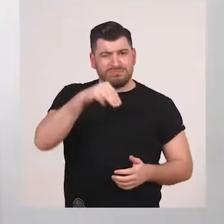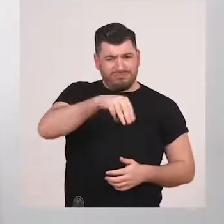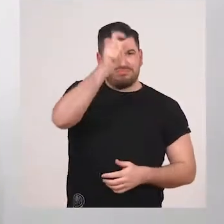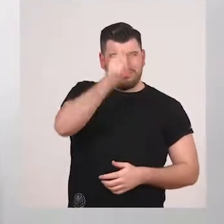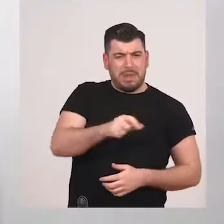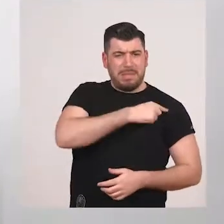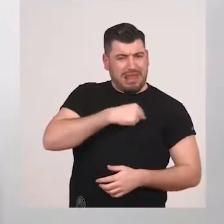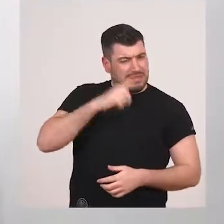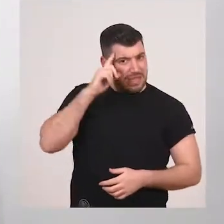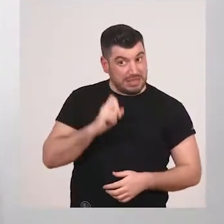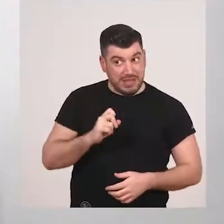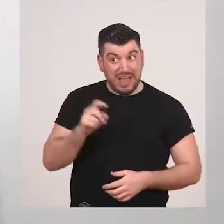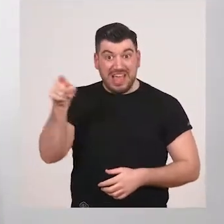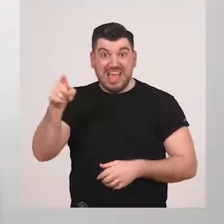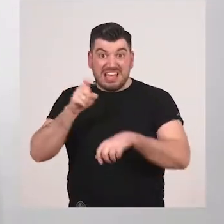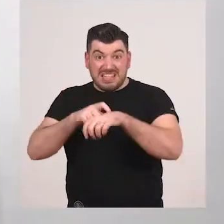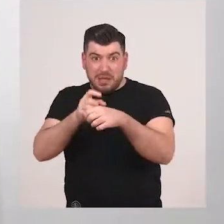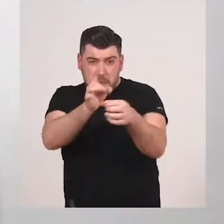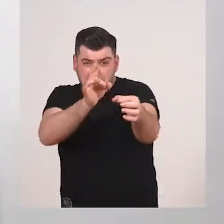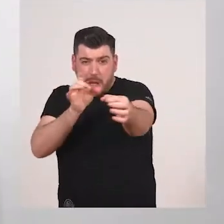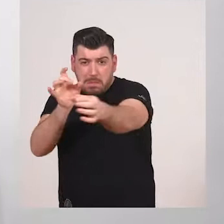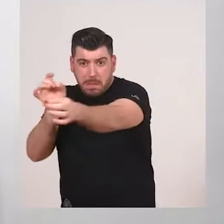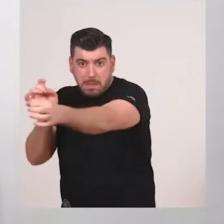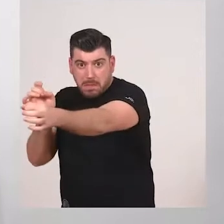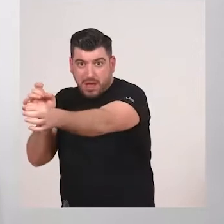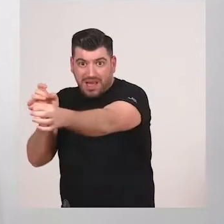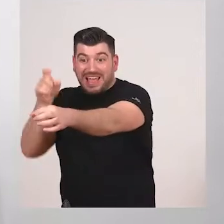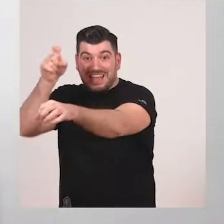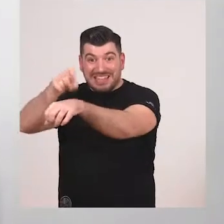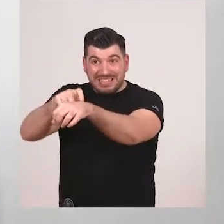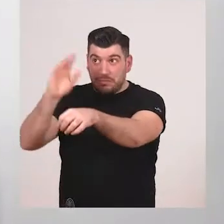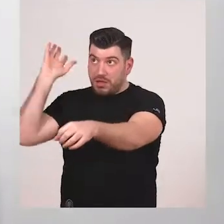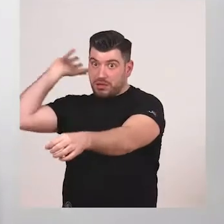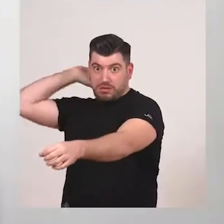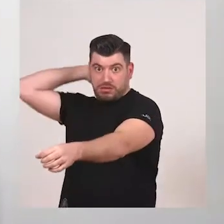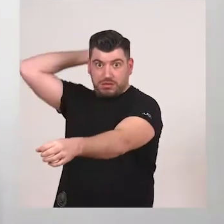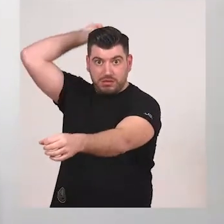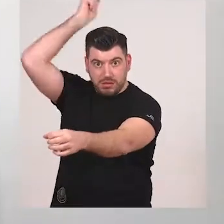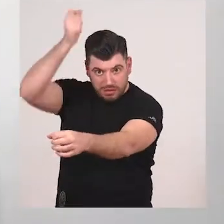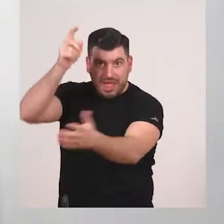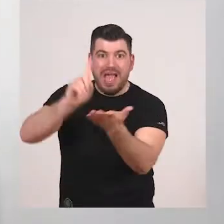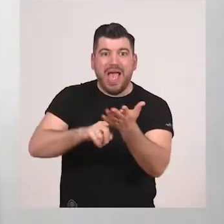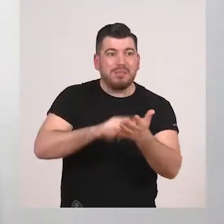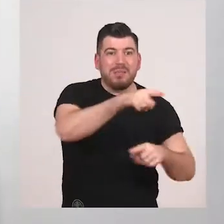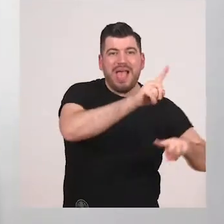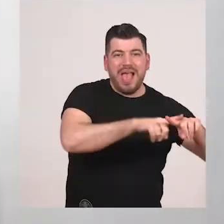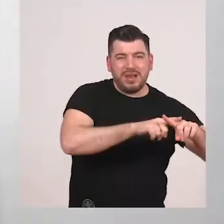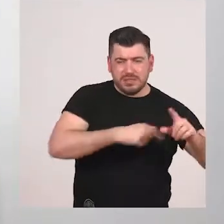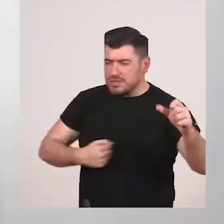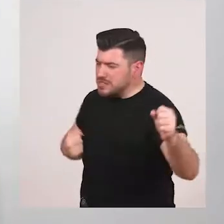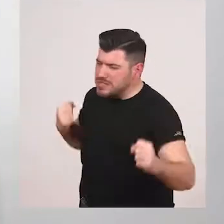Πέρσες ξαναγεμίσουν για να ρίξουν τα φωνικά τους βέλη εναντίον των Ελλήνων, να τρέξουν τόσο